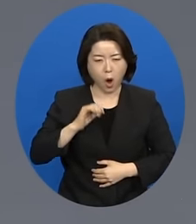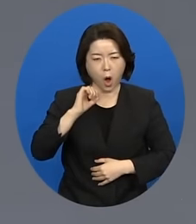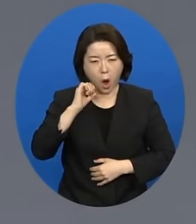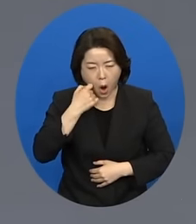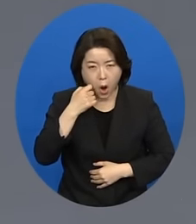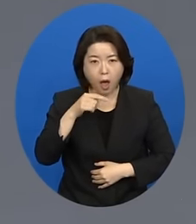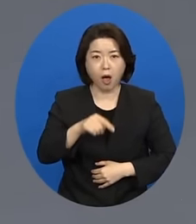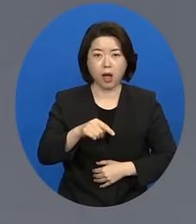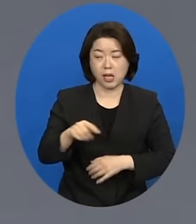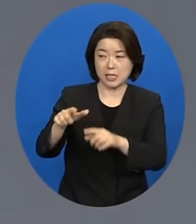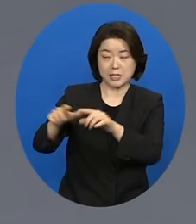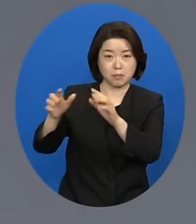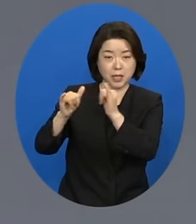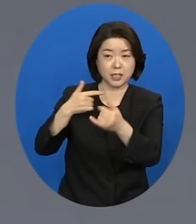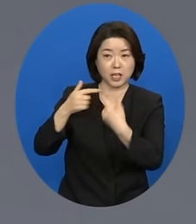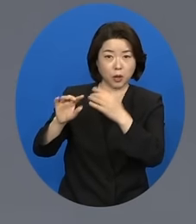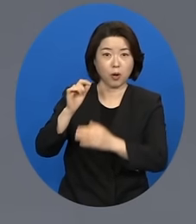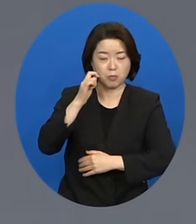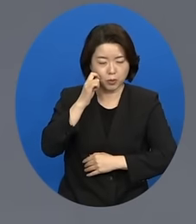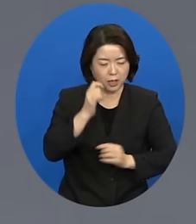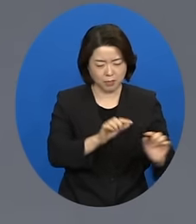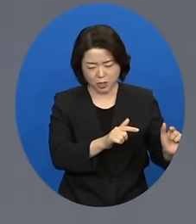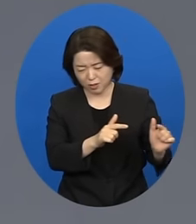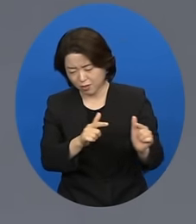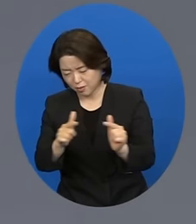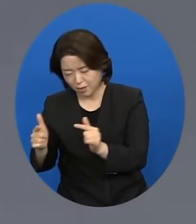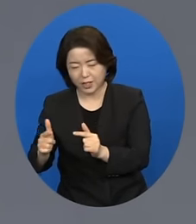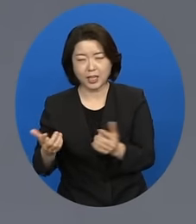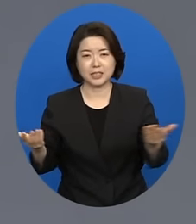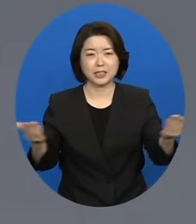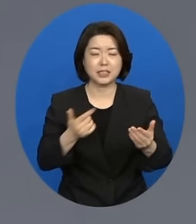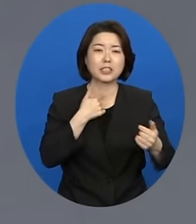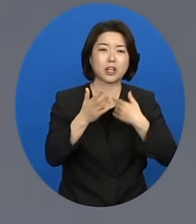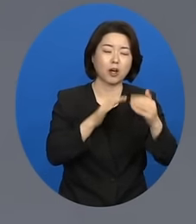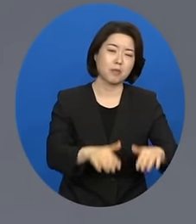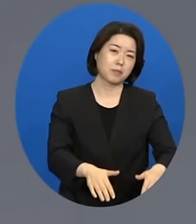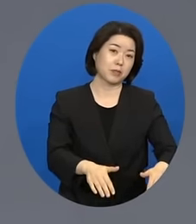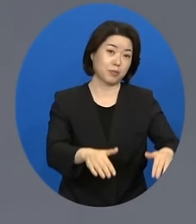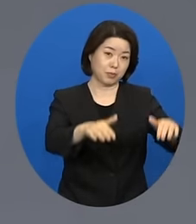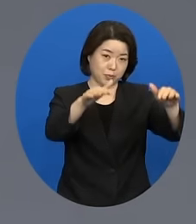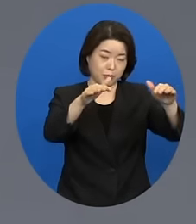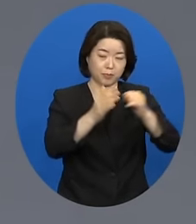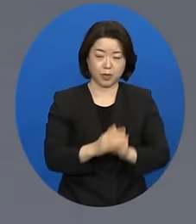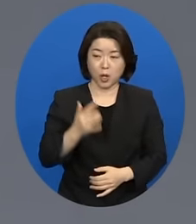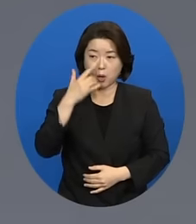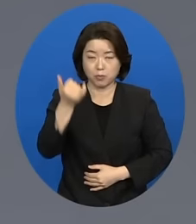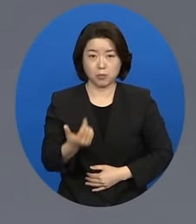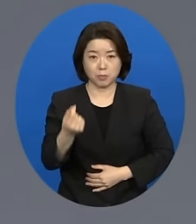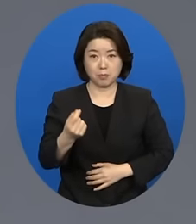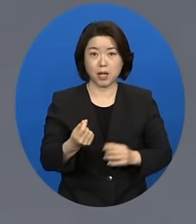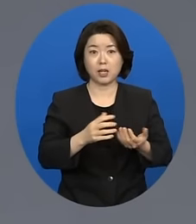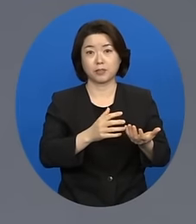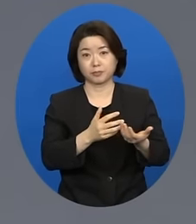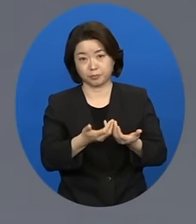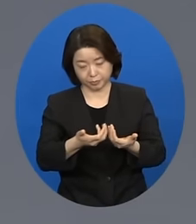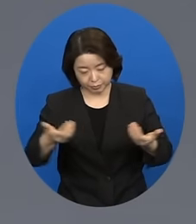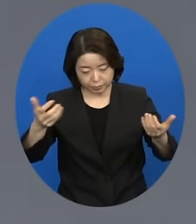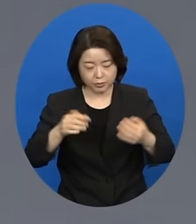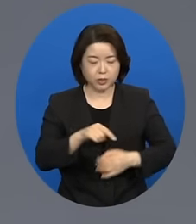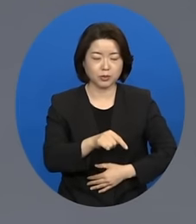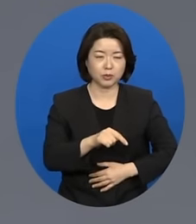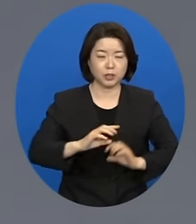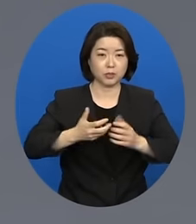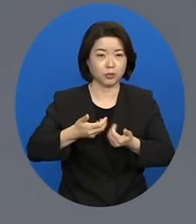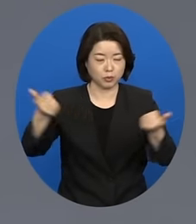경험하지 못했던 많은 어려운 일을 겪으면서 자라왔습니다. 부모님이 일찍 돌아가셨고 떠돌이 생활을 했고